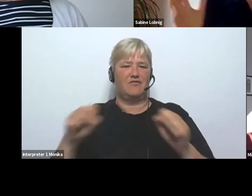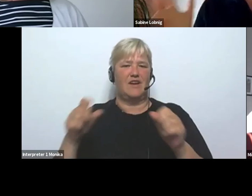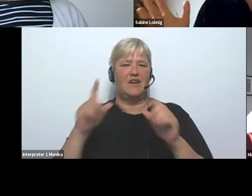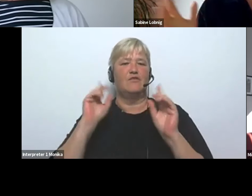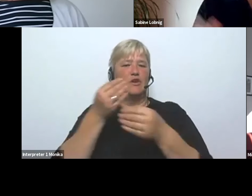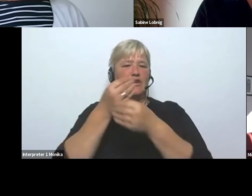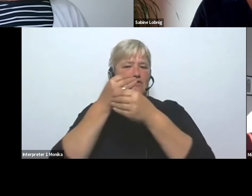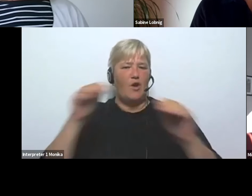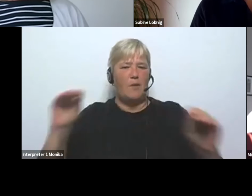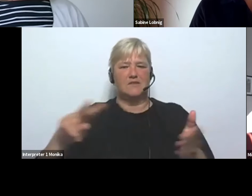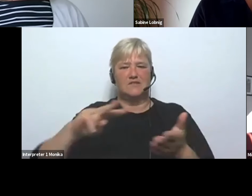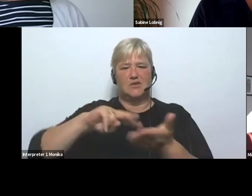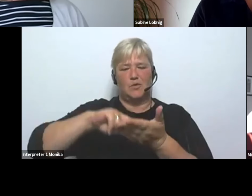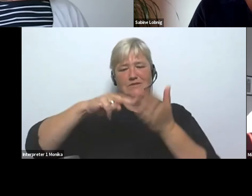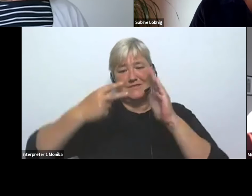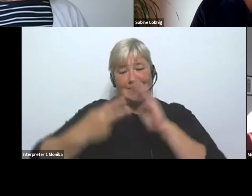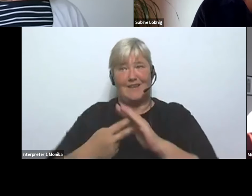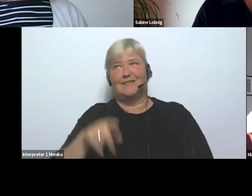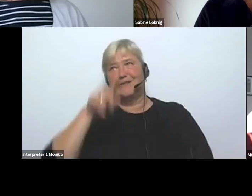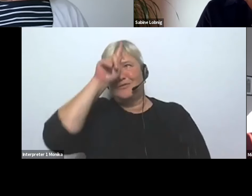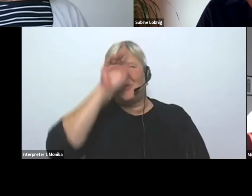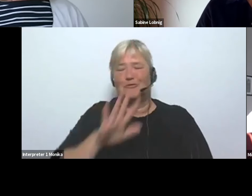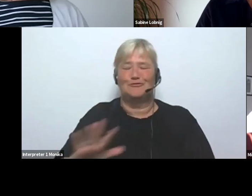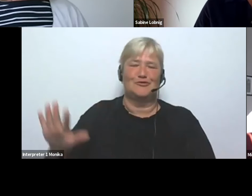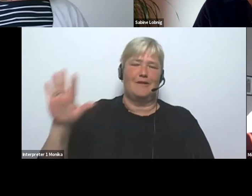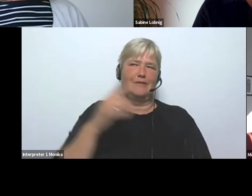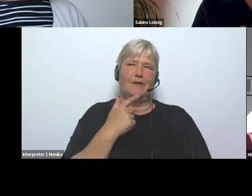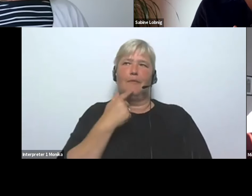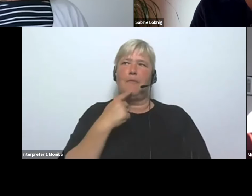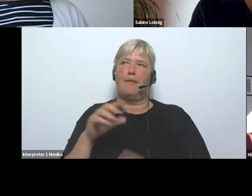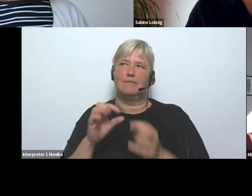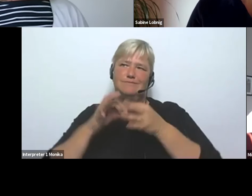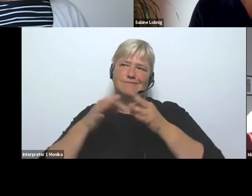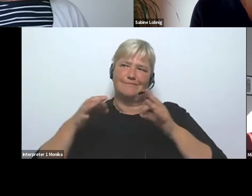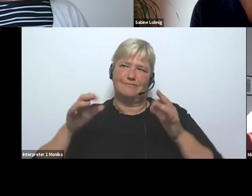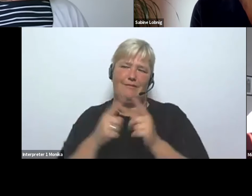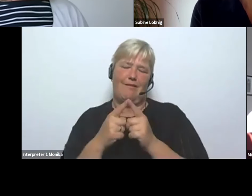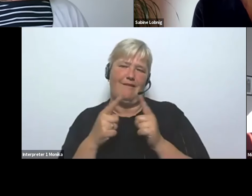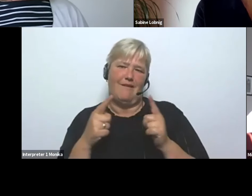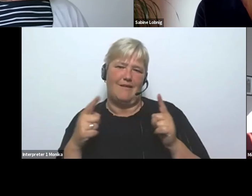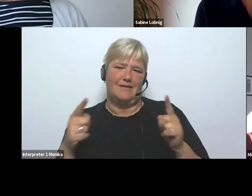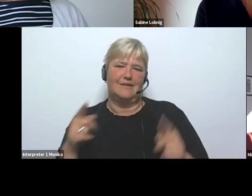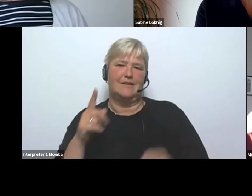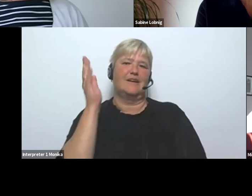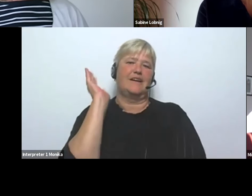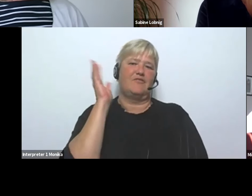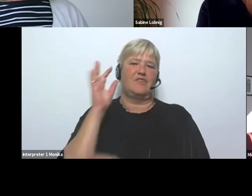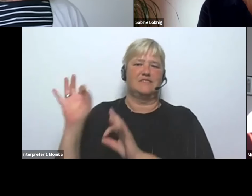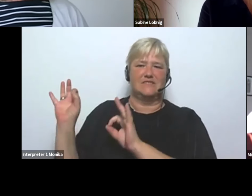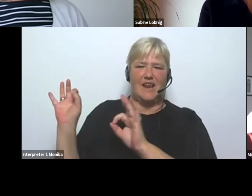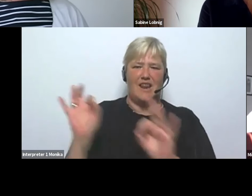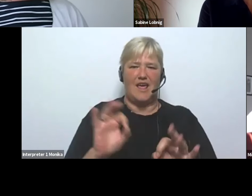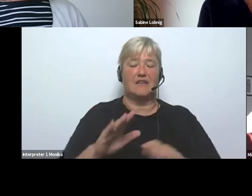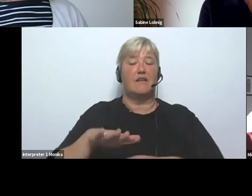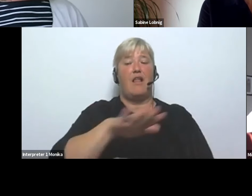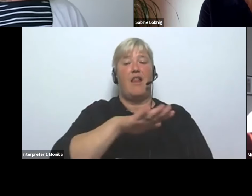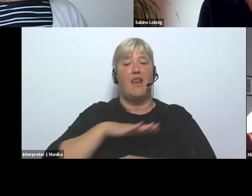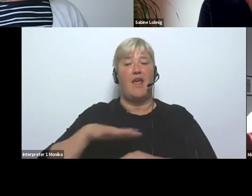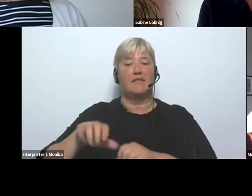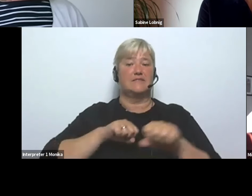Deutschland. Das ist ein ziemlich langer Titel. Er war früher Referatsleiter im Landesministerium und ist auch